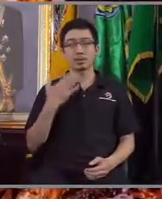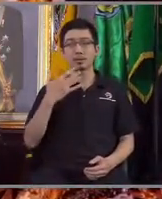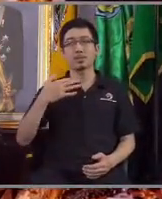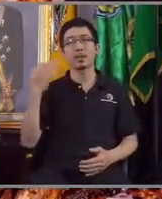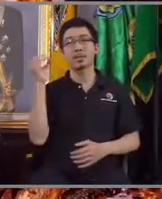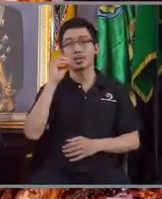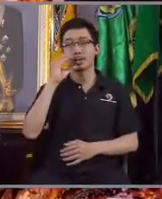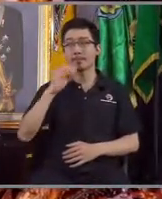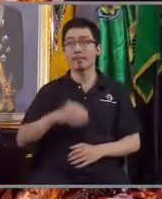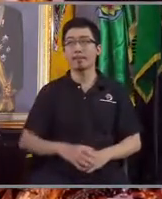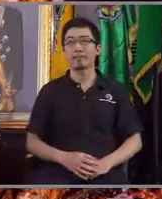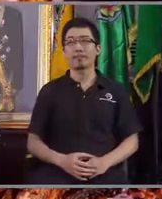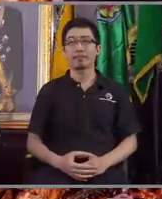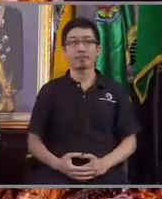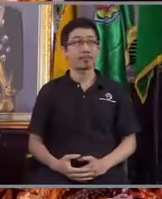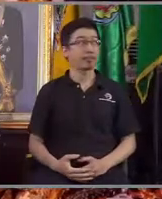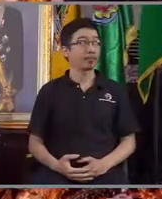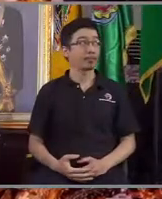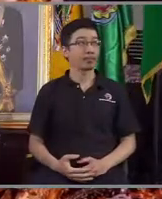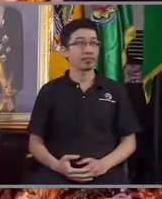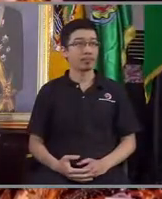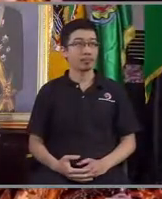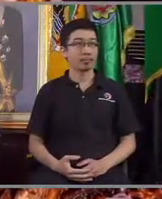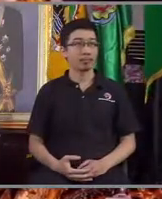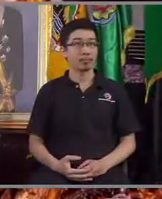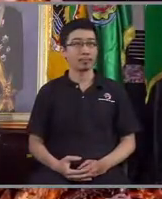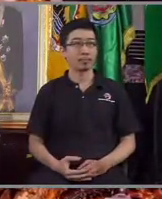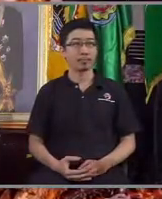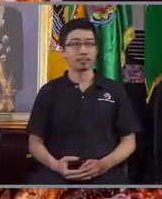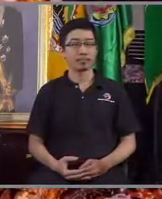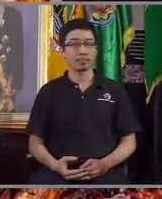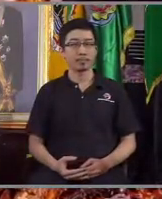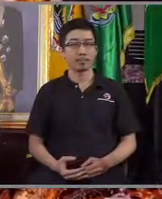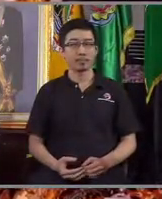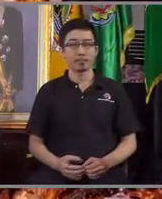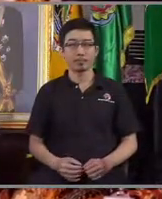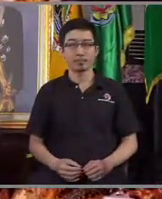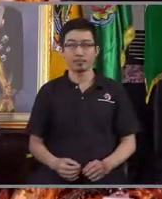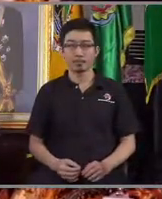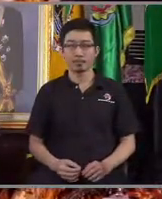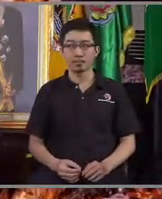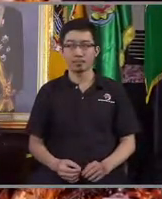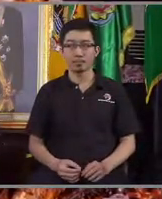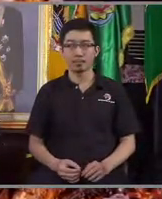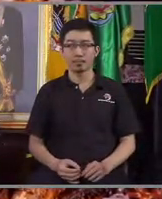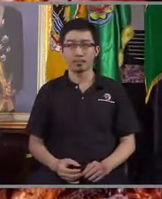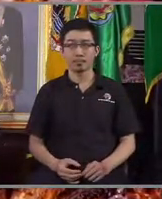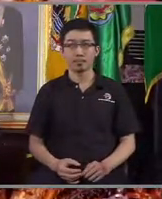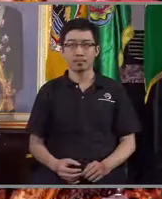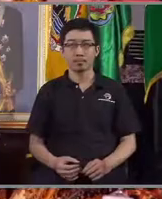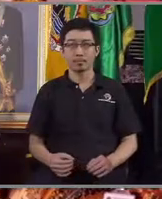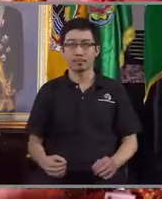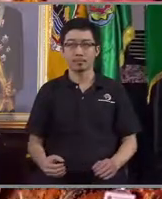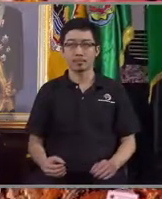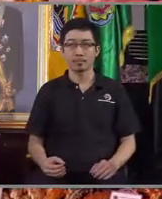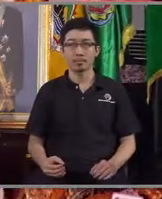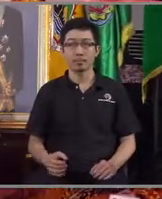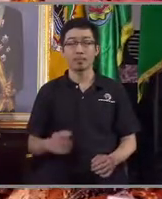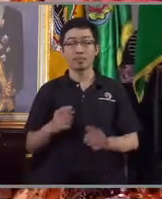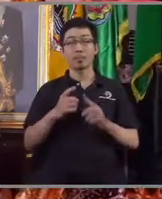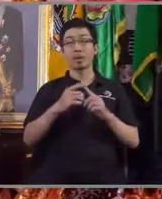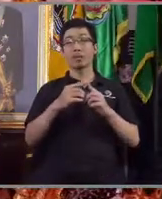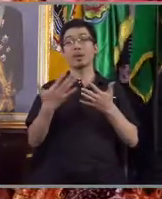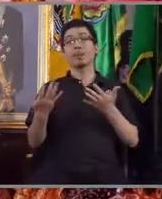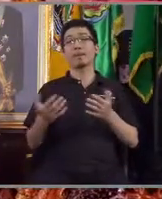Gubernur, dan semua hadirin. Untuk Kabupaten Semarang, ada empat kira-kira kreatif yang kita sebutkan. Pertama adalah